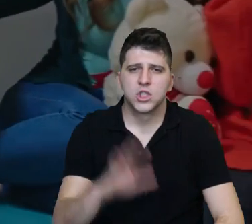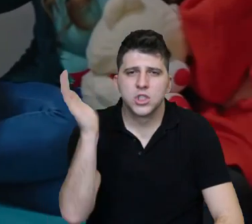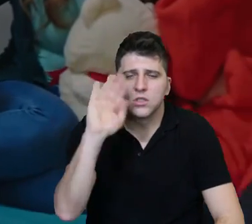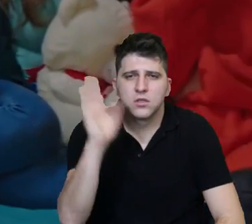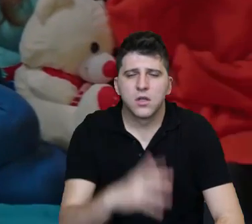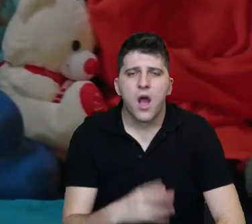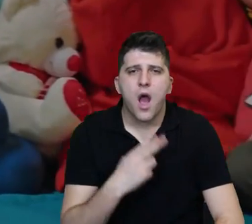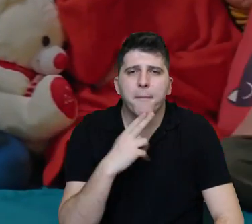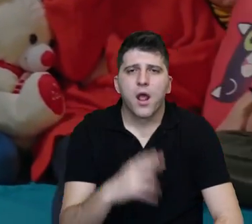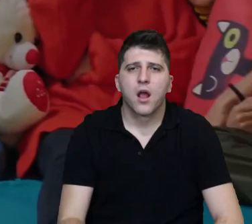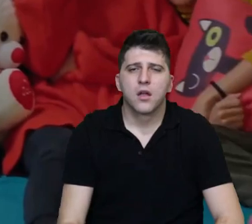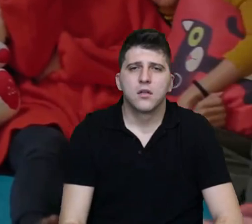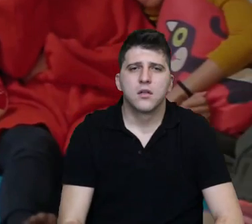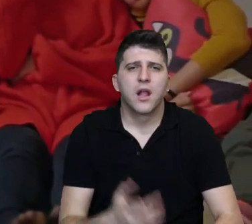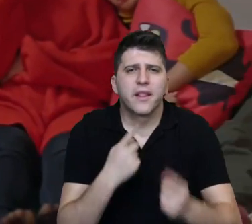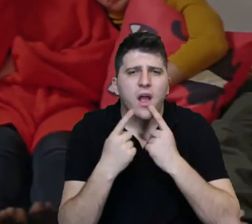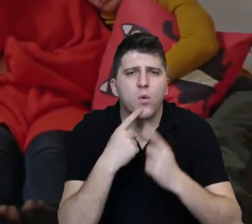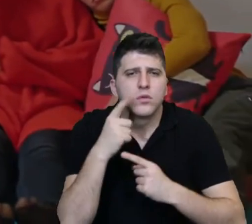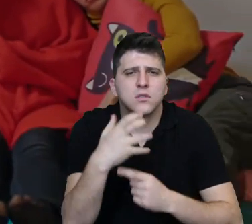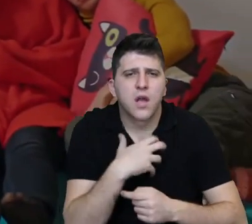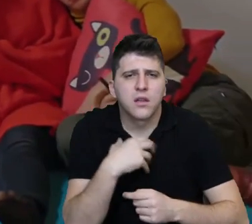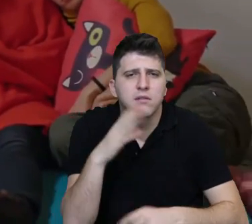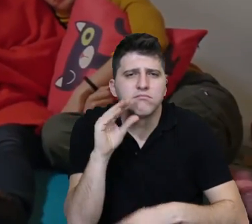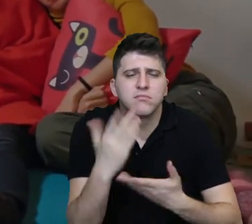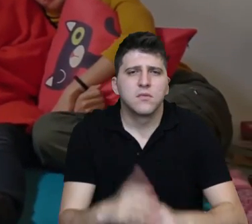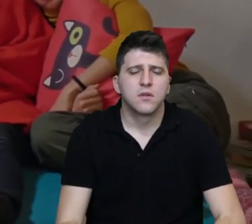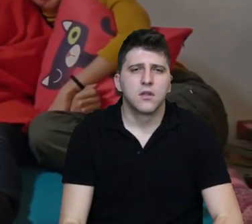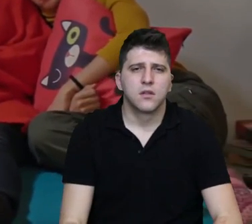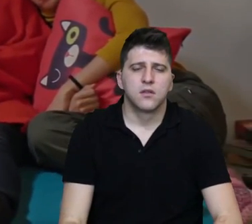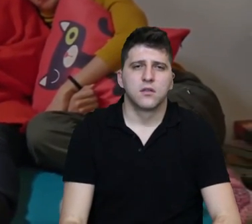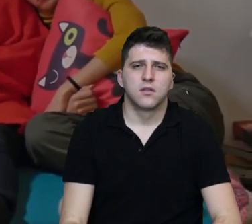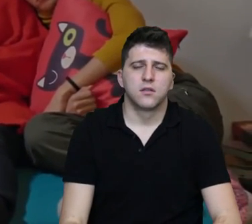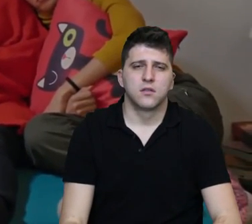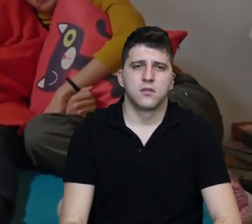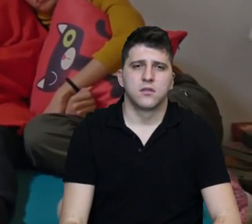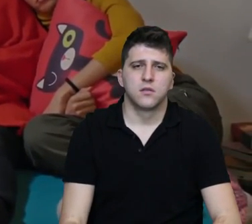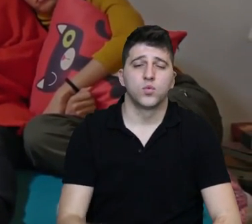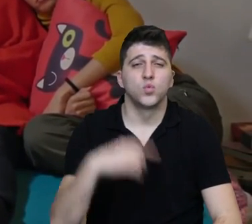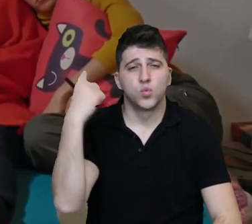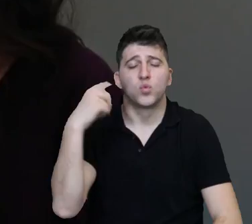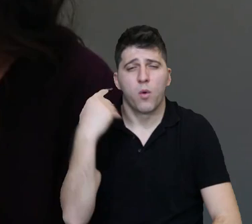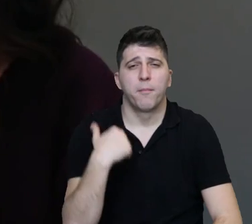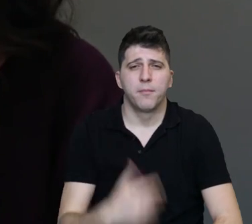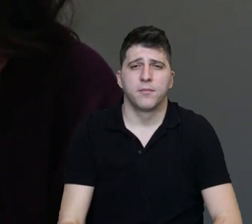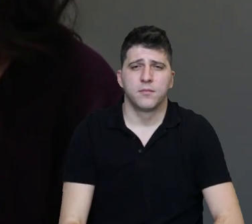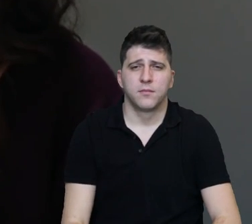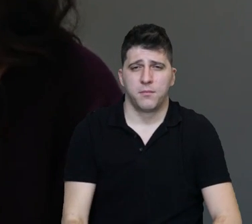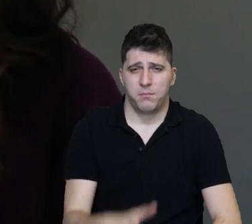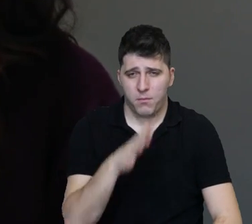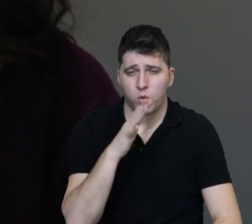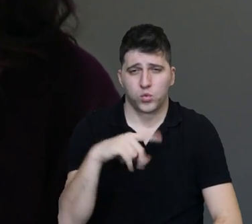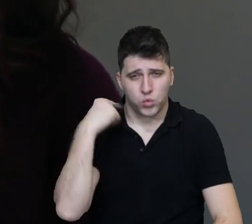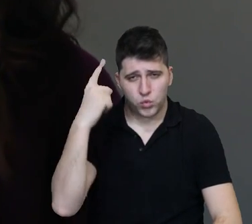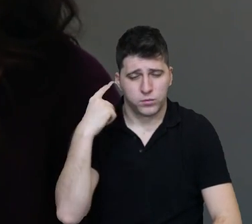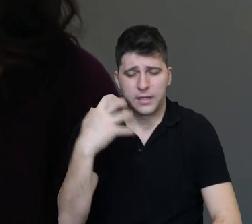Şşt! Abla! Ne konuşuyorsun orada kendi kendine mırıl mırıl? Aynı yataktalar. Düşünüyorum. Biliyorsunuz ki